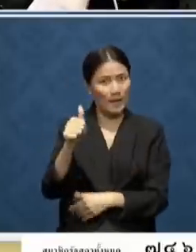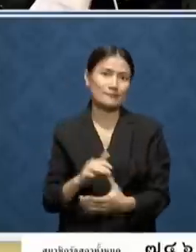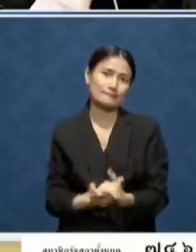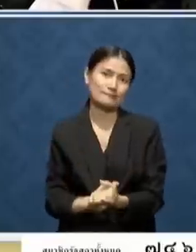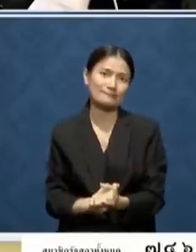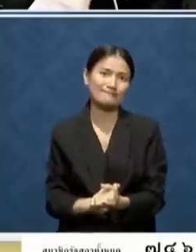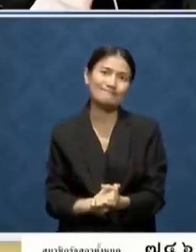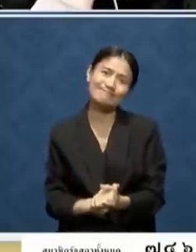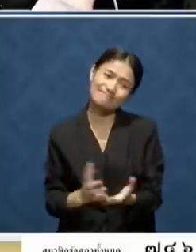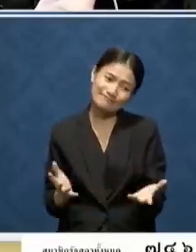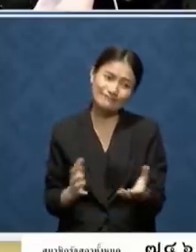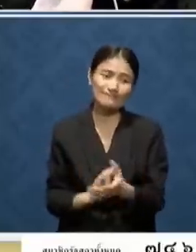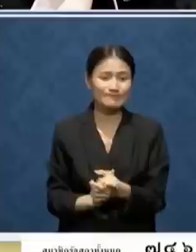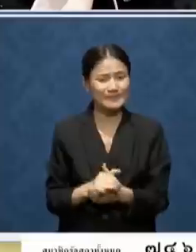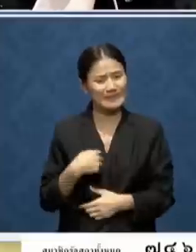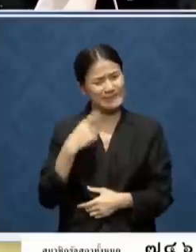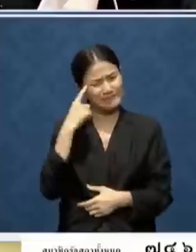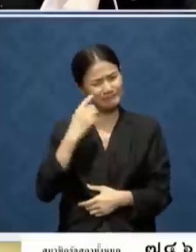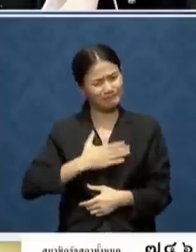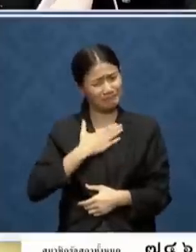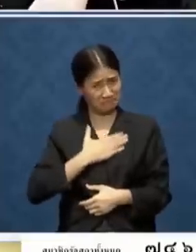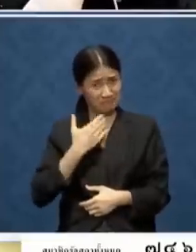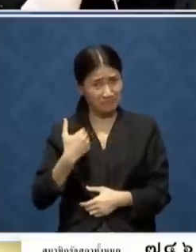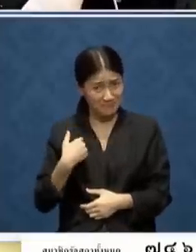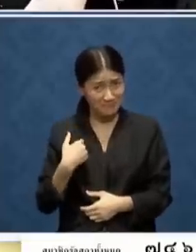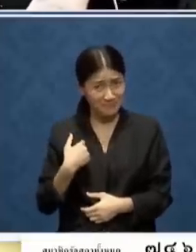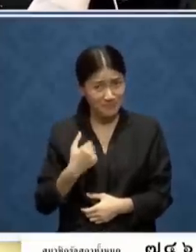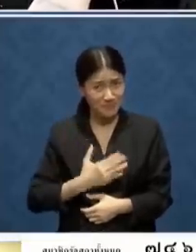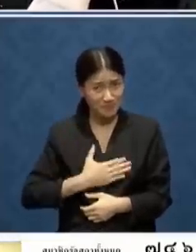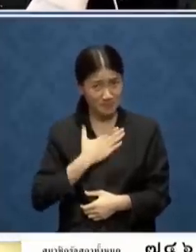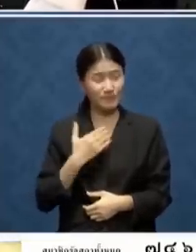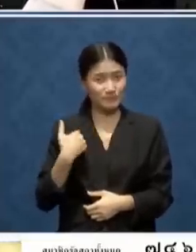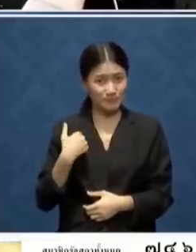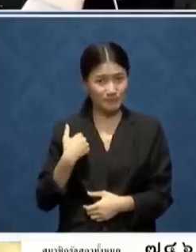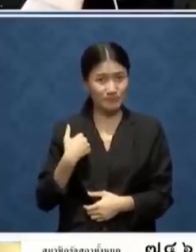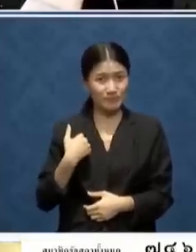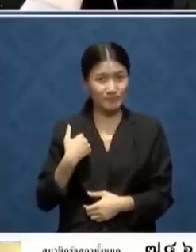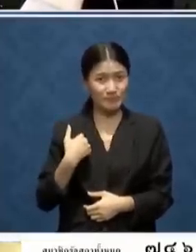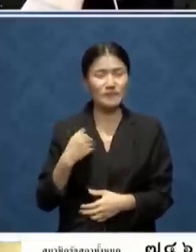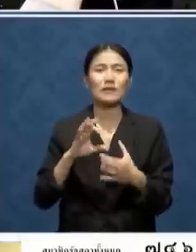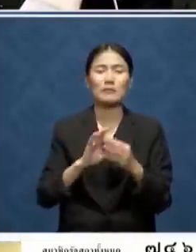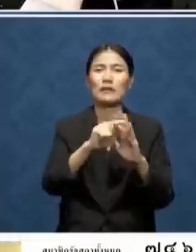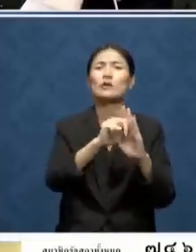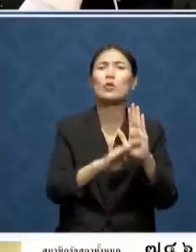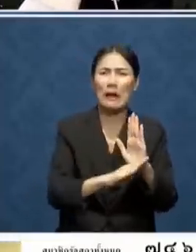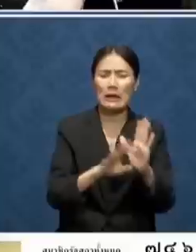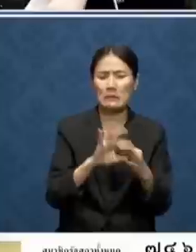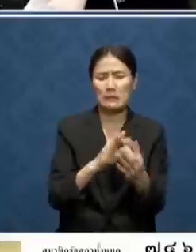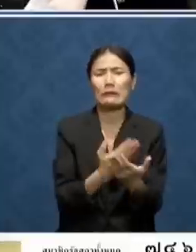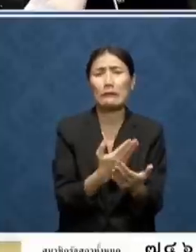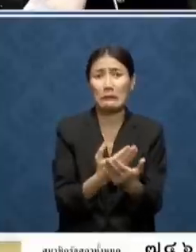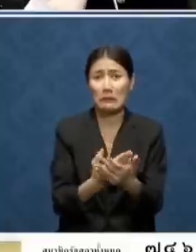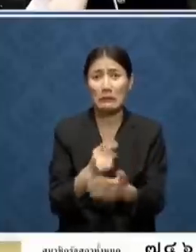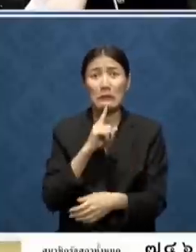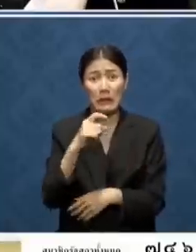ก็คงจะไม่สง่างามเท่าไหร่นะคะสำหรับการเอ่อดำเนินนโยบายการเงินการคลังคือ